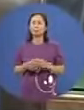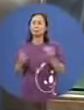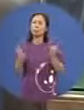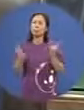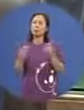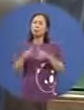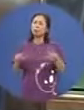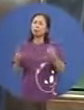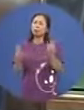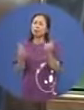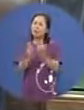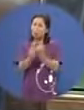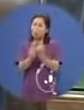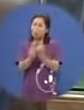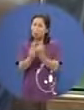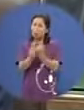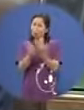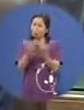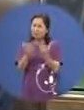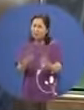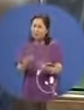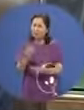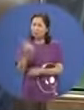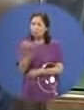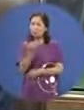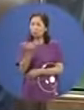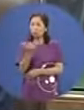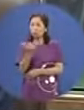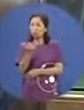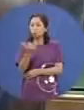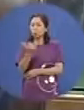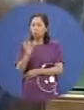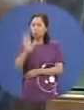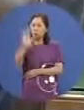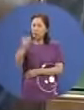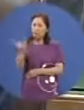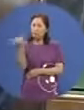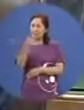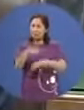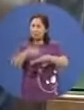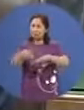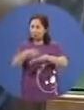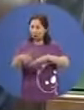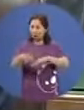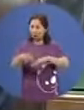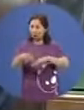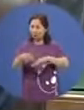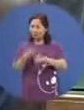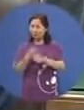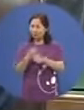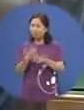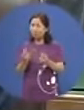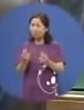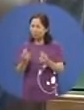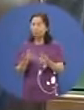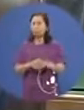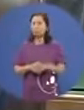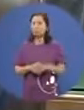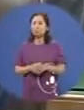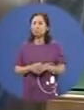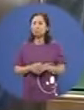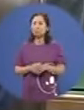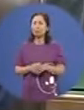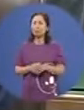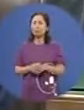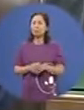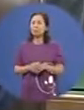て自分の夫婦のね、 はい、 プランを考えられますね、うん、その時に、まあ、今は